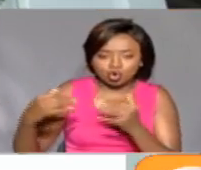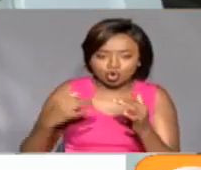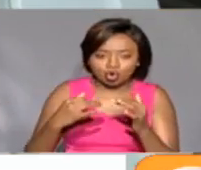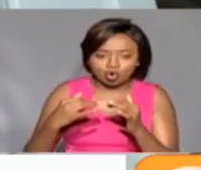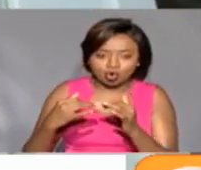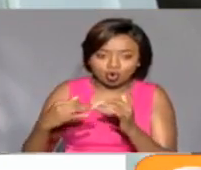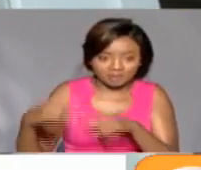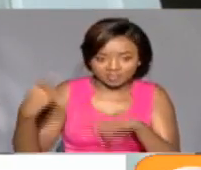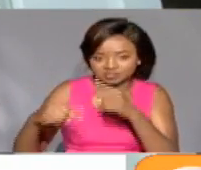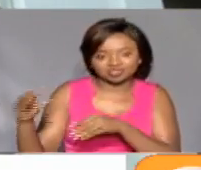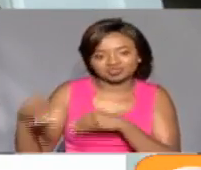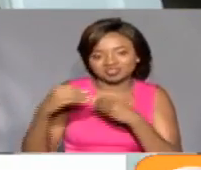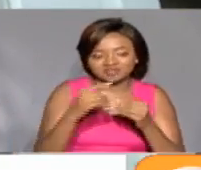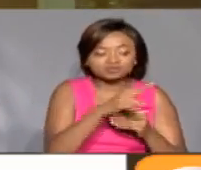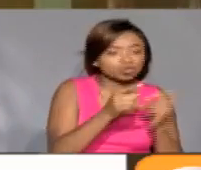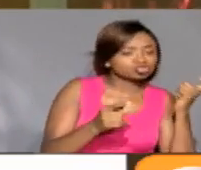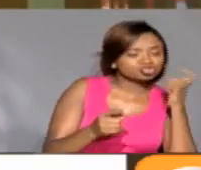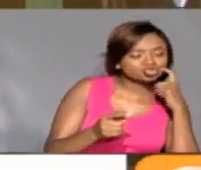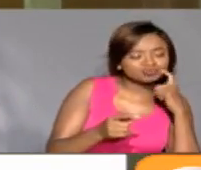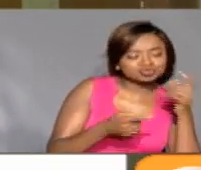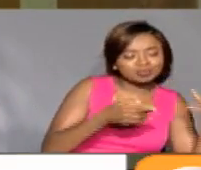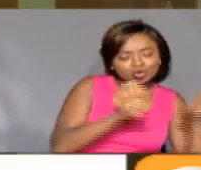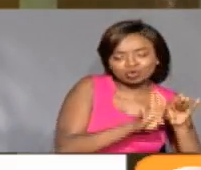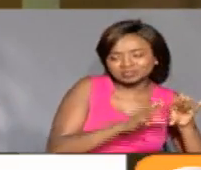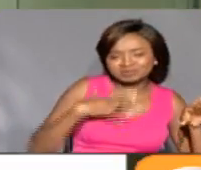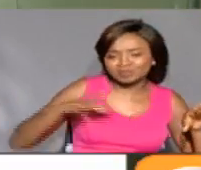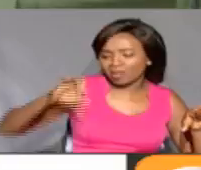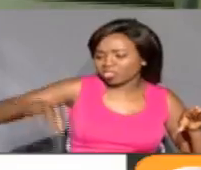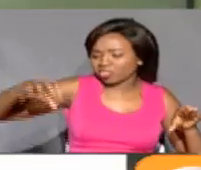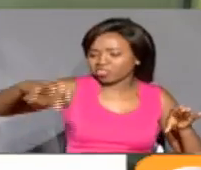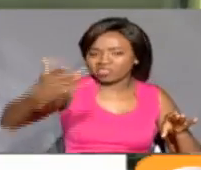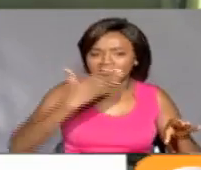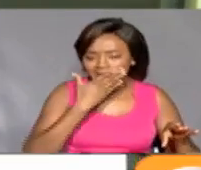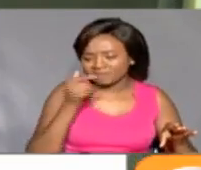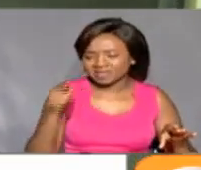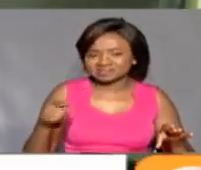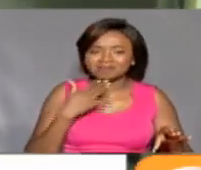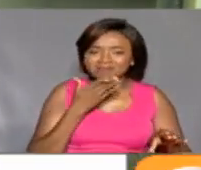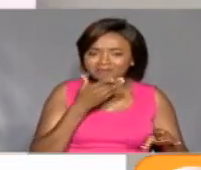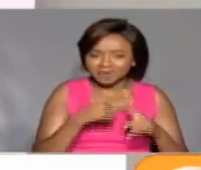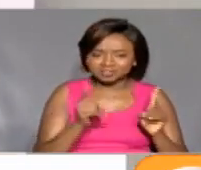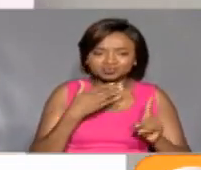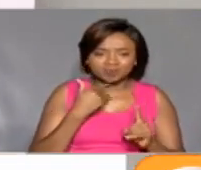to intervene by regulating the hawkers' activities to ensure a level playing field.